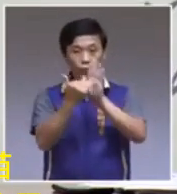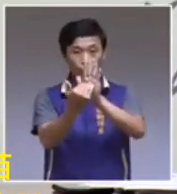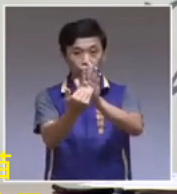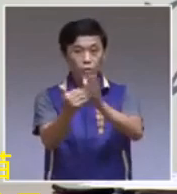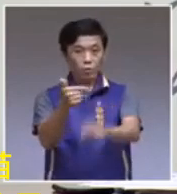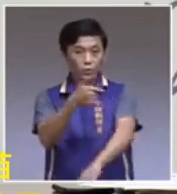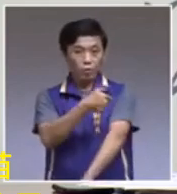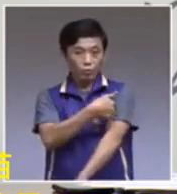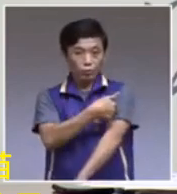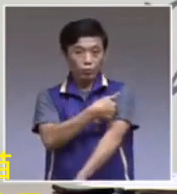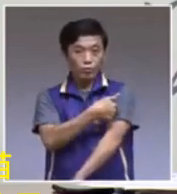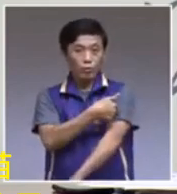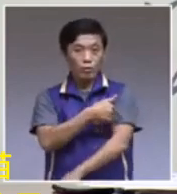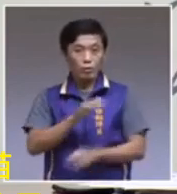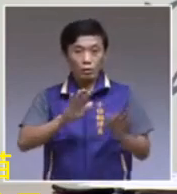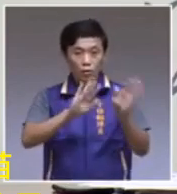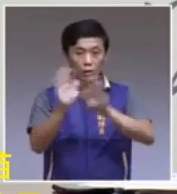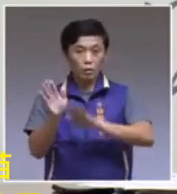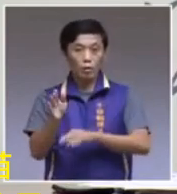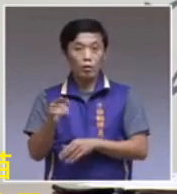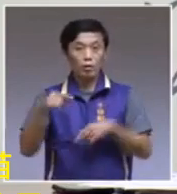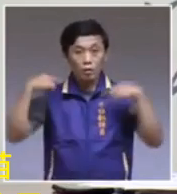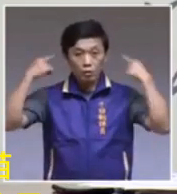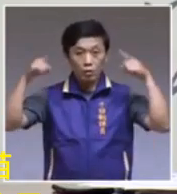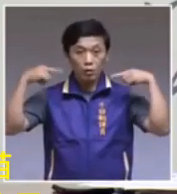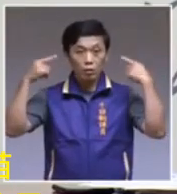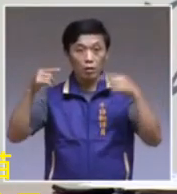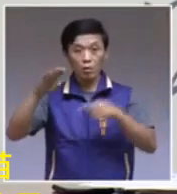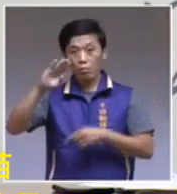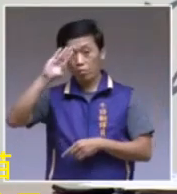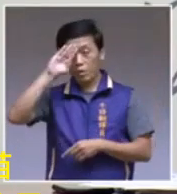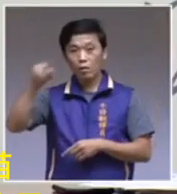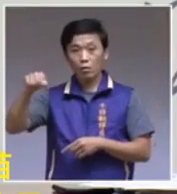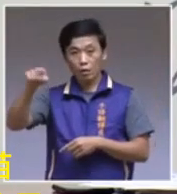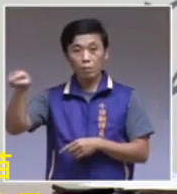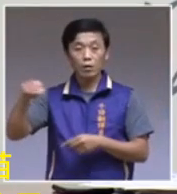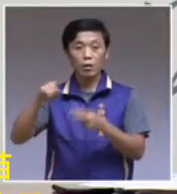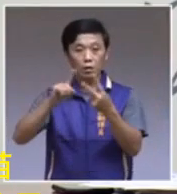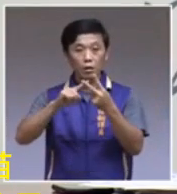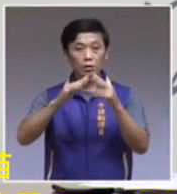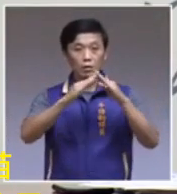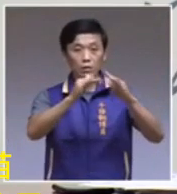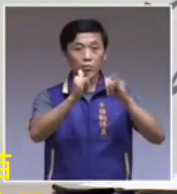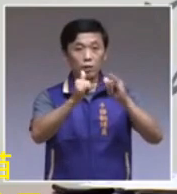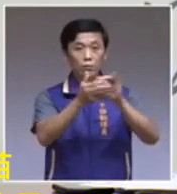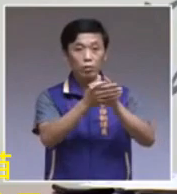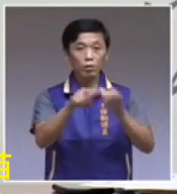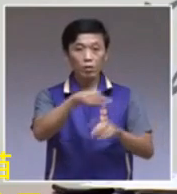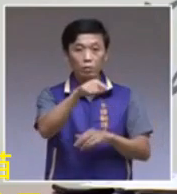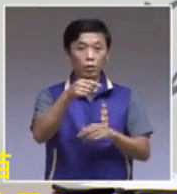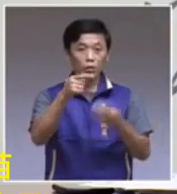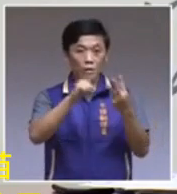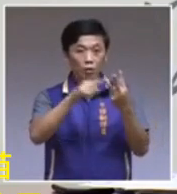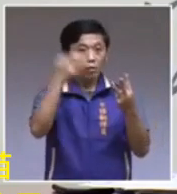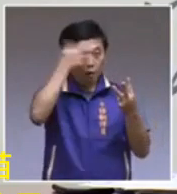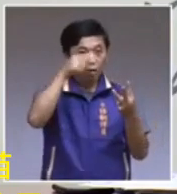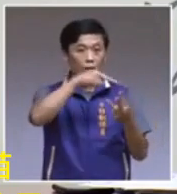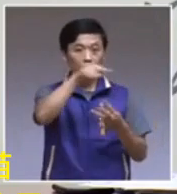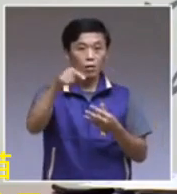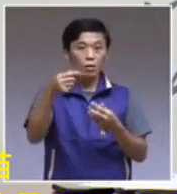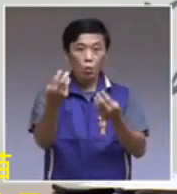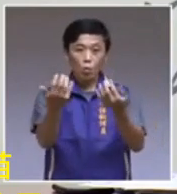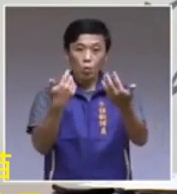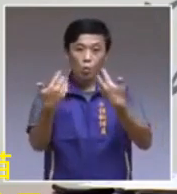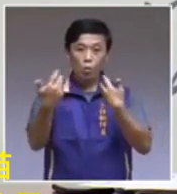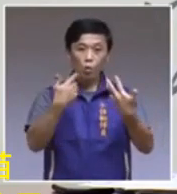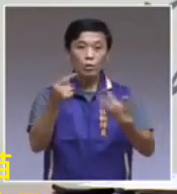其实也常常接到病人或者是我们的市民朋友长辈，他来问说，